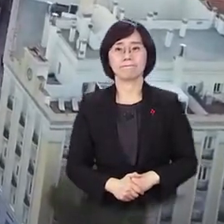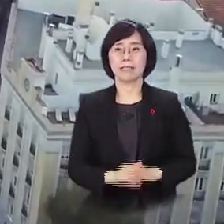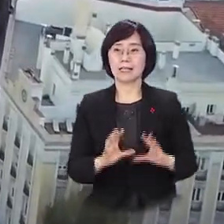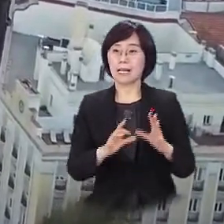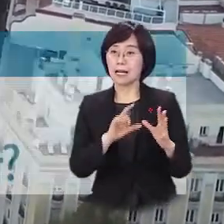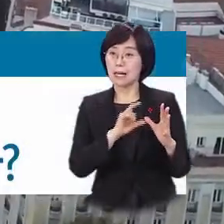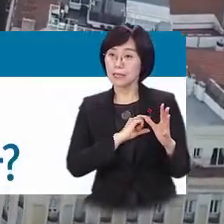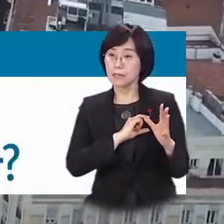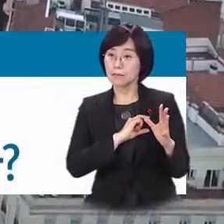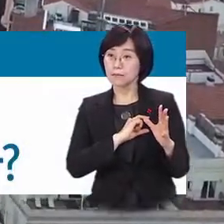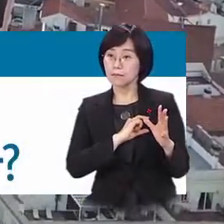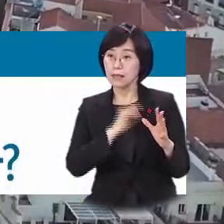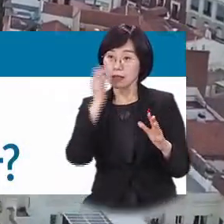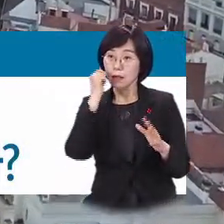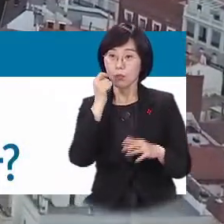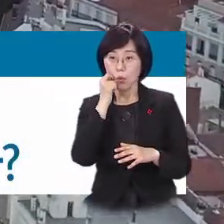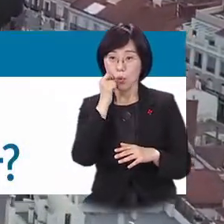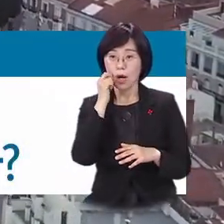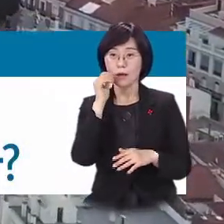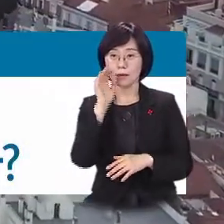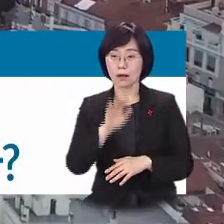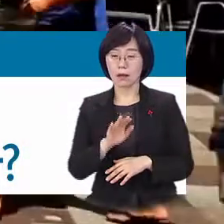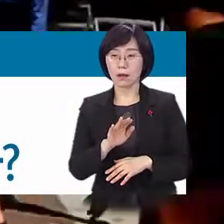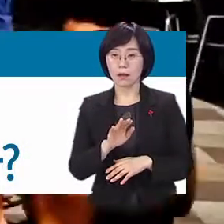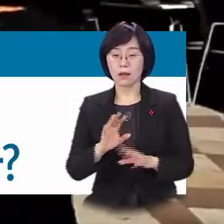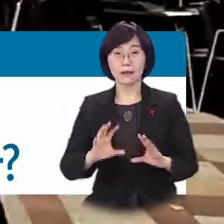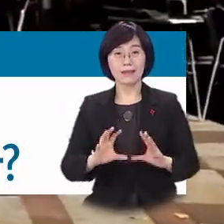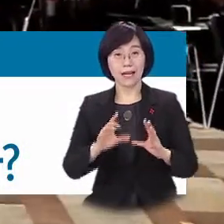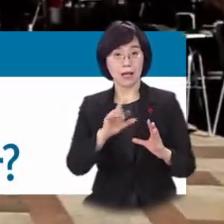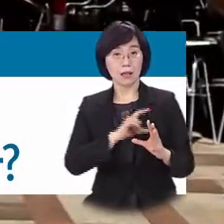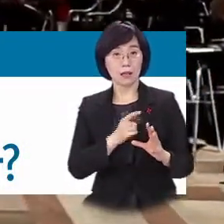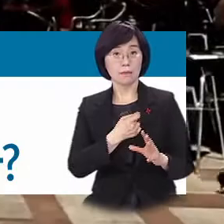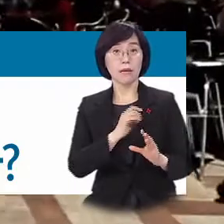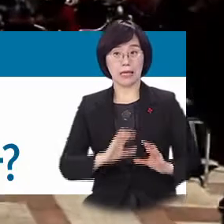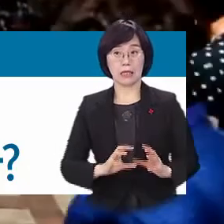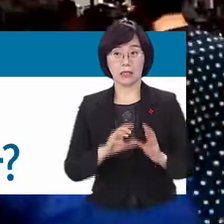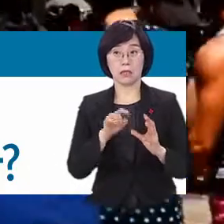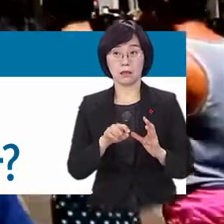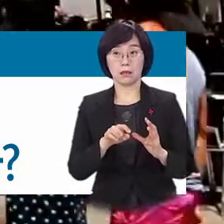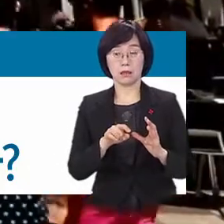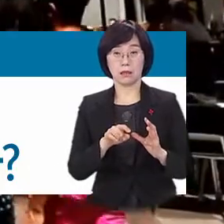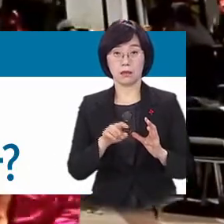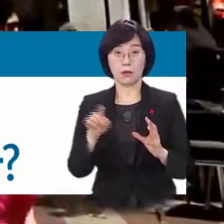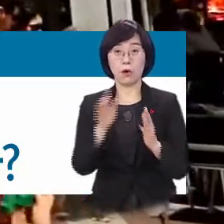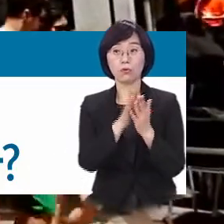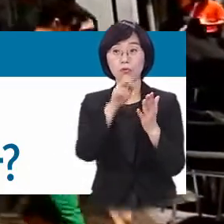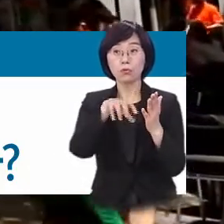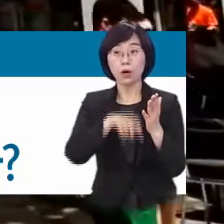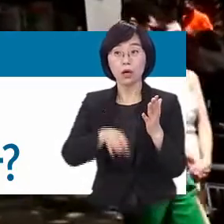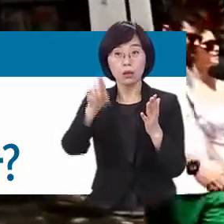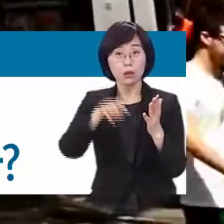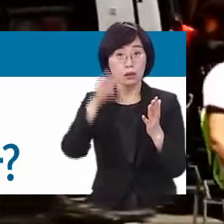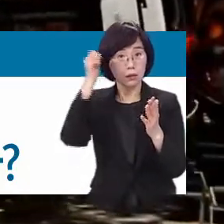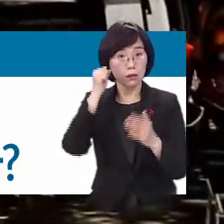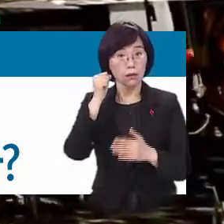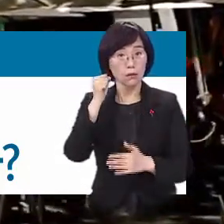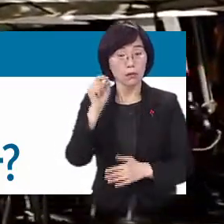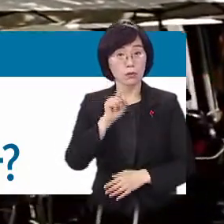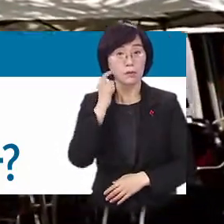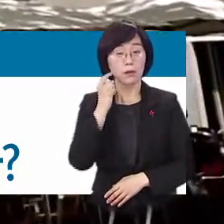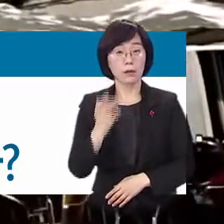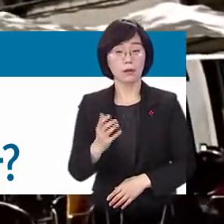나라 이름은 내가 지금 기억을 못하고 있는데. 나라 이름은 스페인이고, 네. 어느 도서관인지 혹시